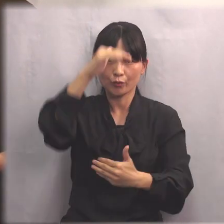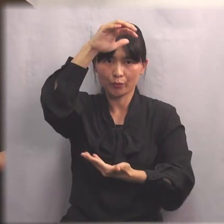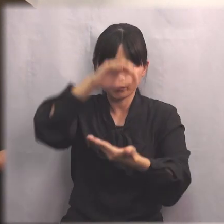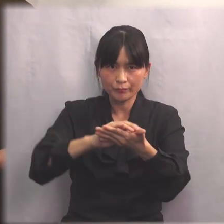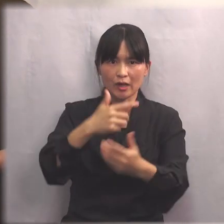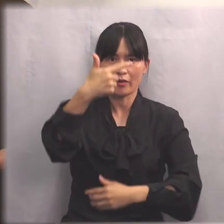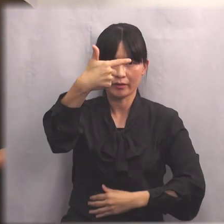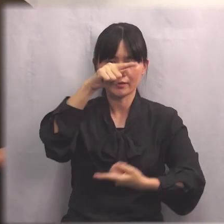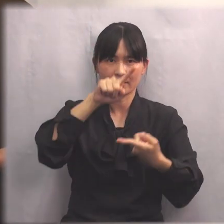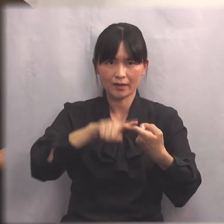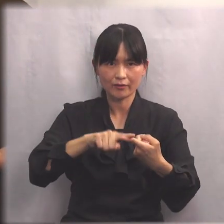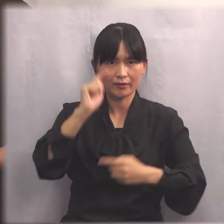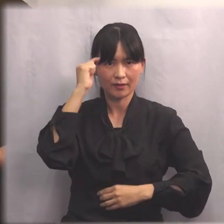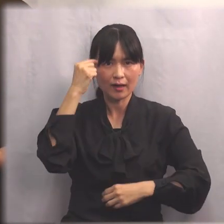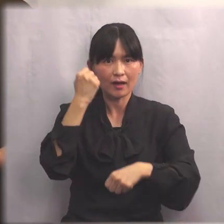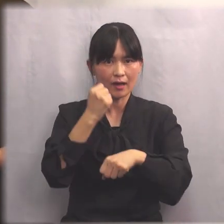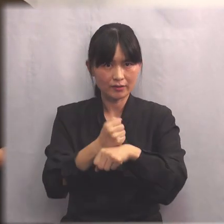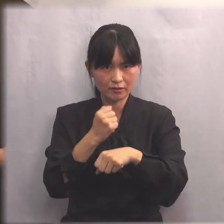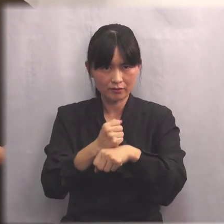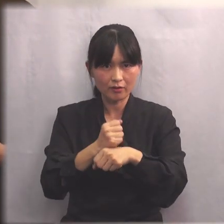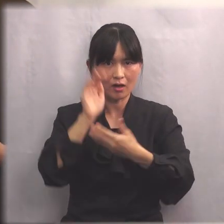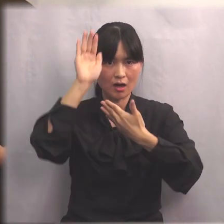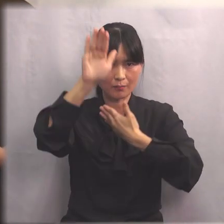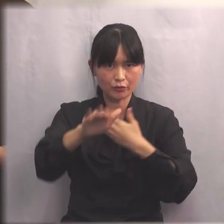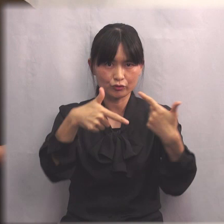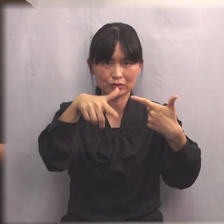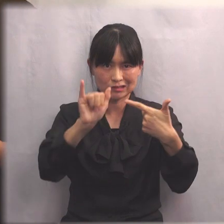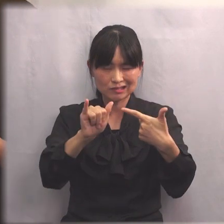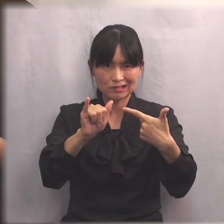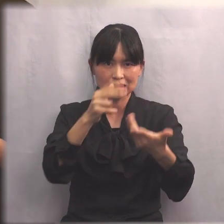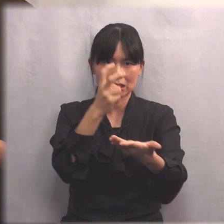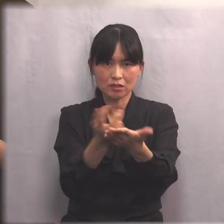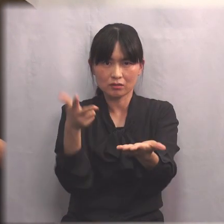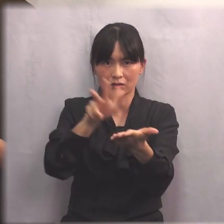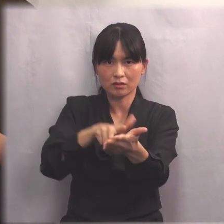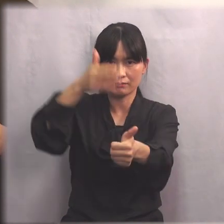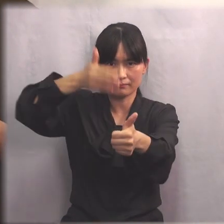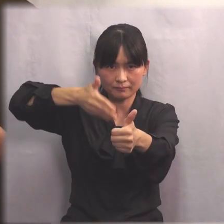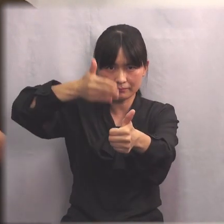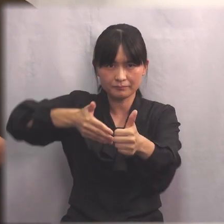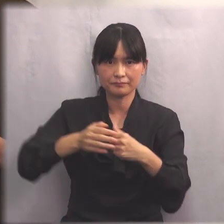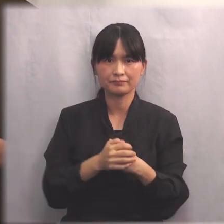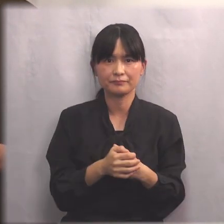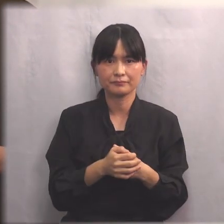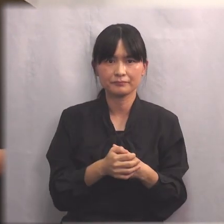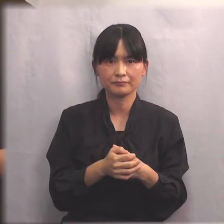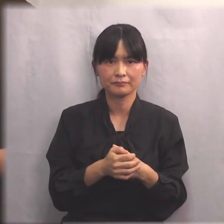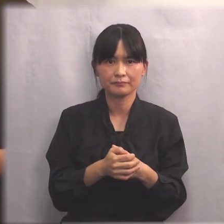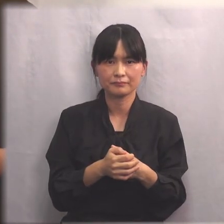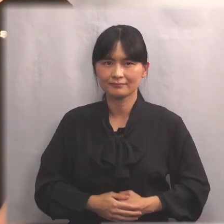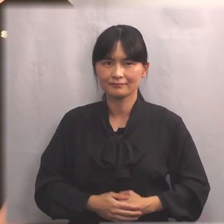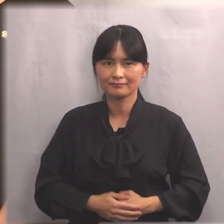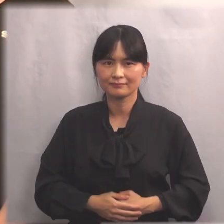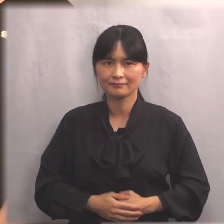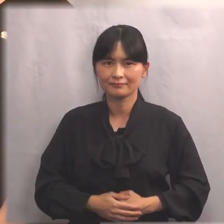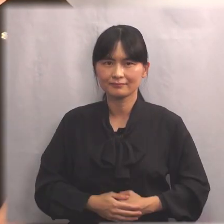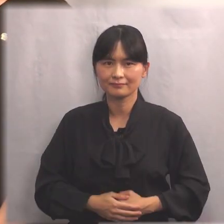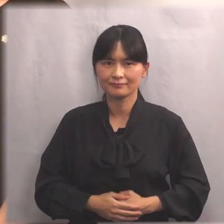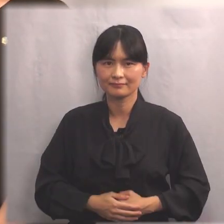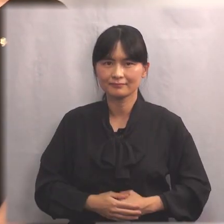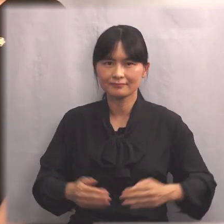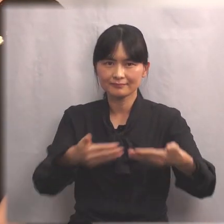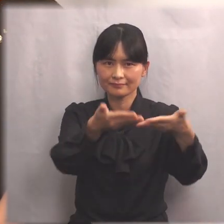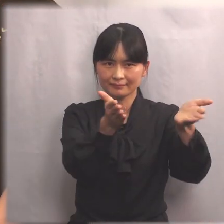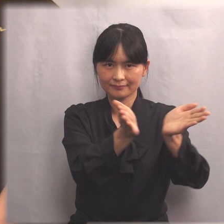6가지의 권고사항을 참조하셔서 저희는 차기 지도부에 강령 개정을 권고드립니다.